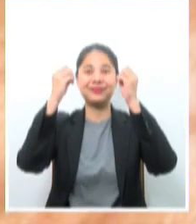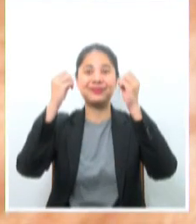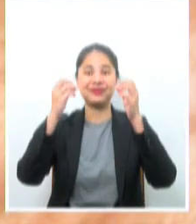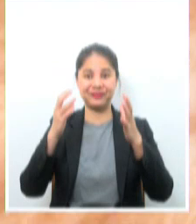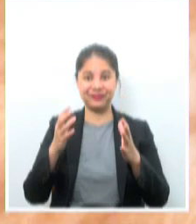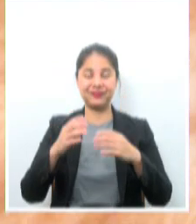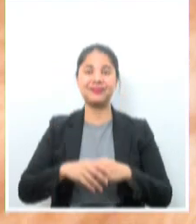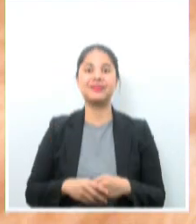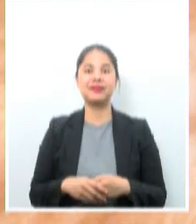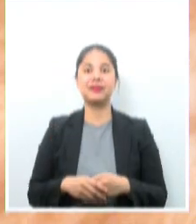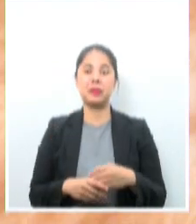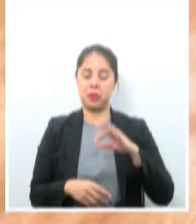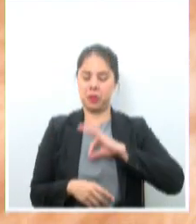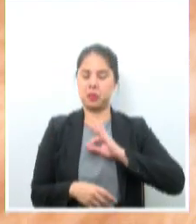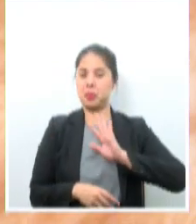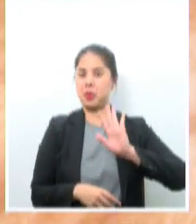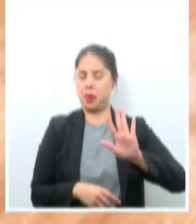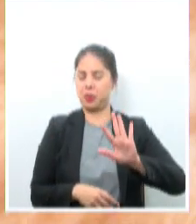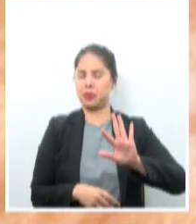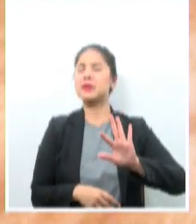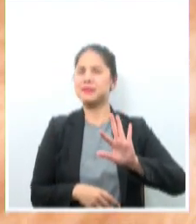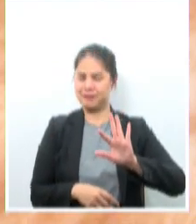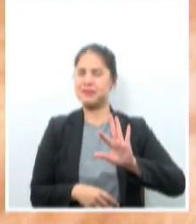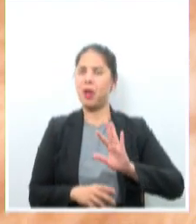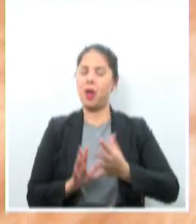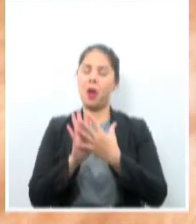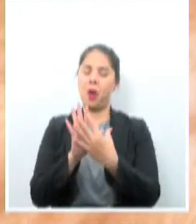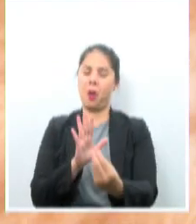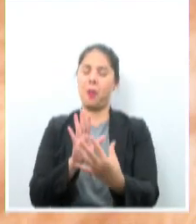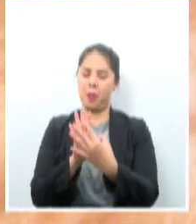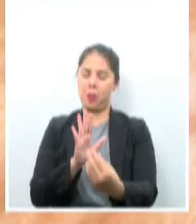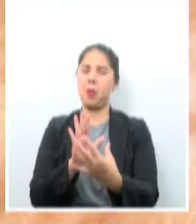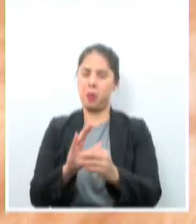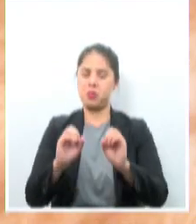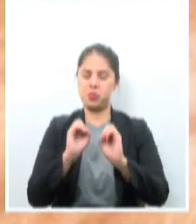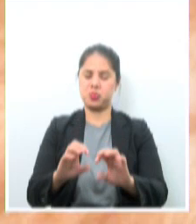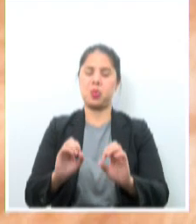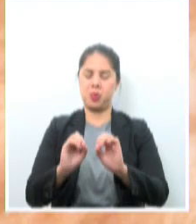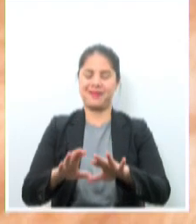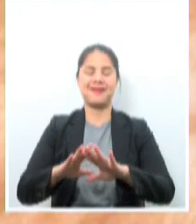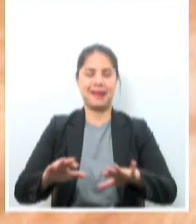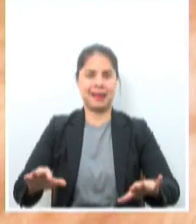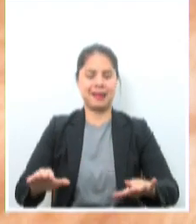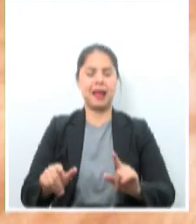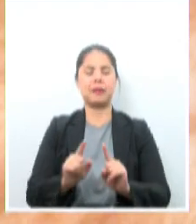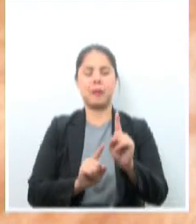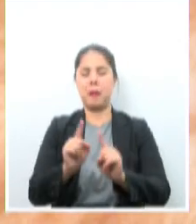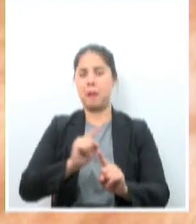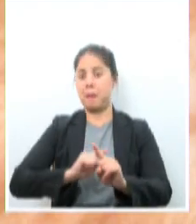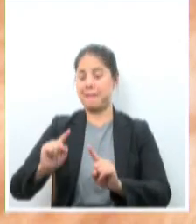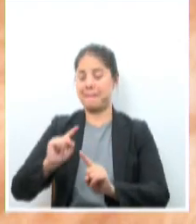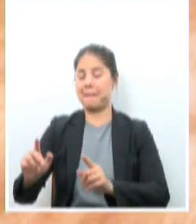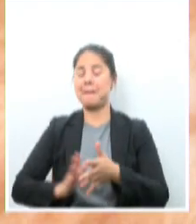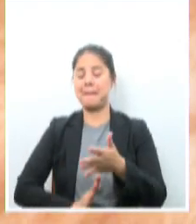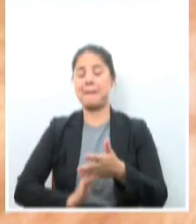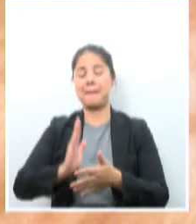ที่ด้วยหัวใจแห่งความเป็นครูอบรมสั่งสอนลูกศิษย์ชี้แนะทุกสิ่งอย่างนะคะจนเด็กๆเนี่ยประสบความส